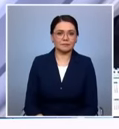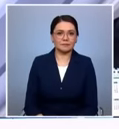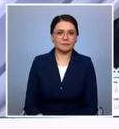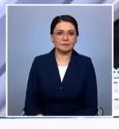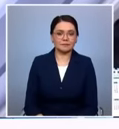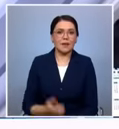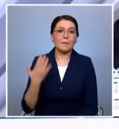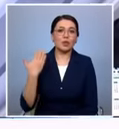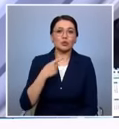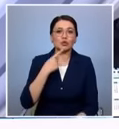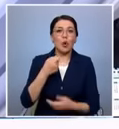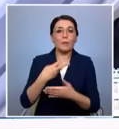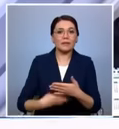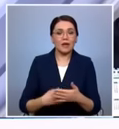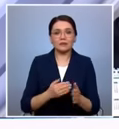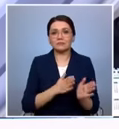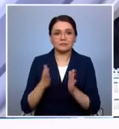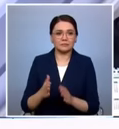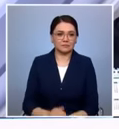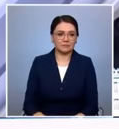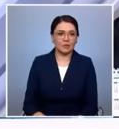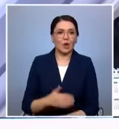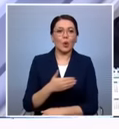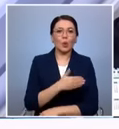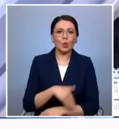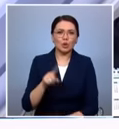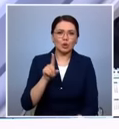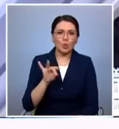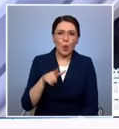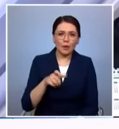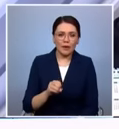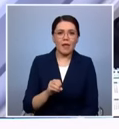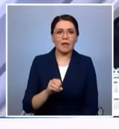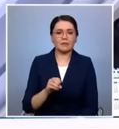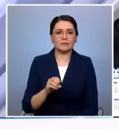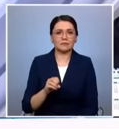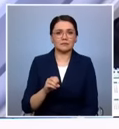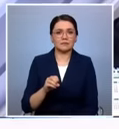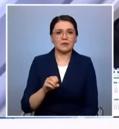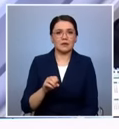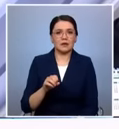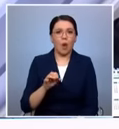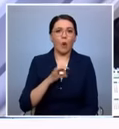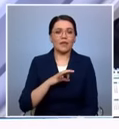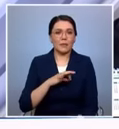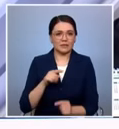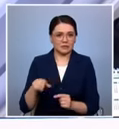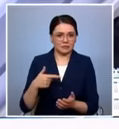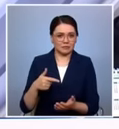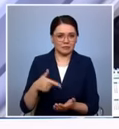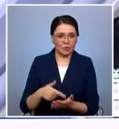Цитирую. «У человека должны быть принципы. Я сразу сказал, пока не будет приговора, я их не уволю. И